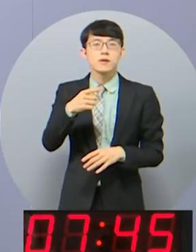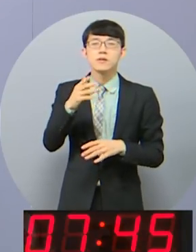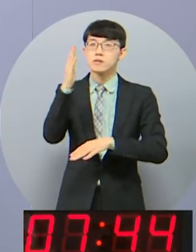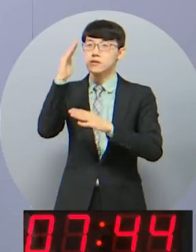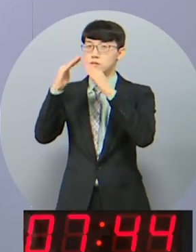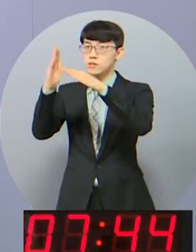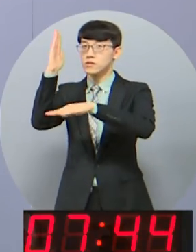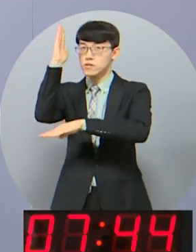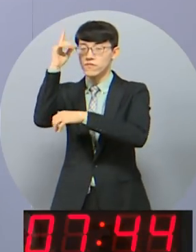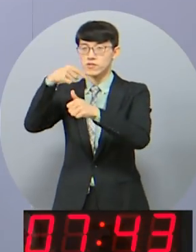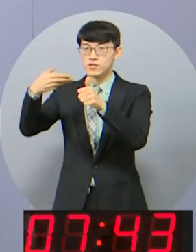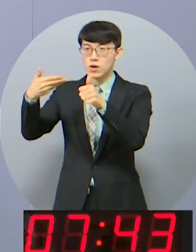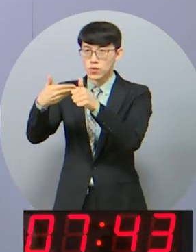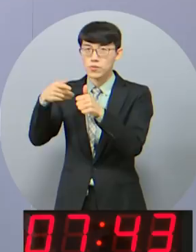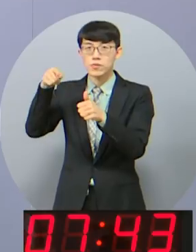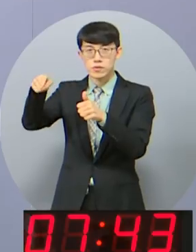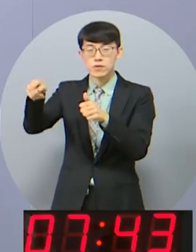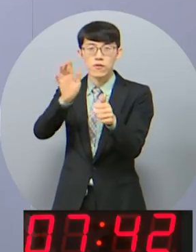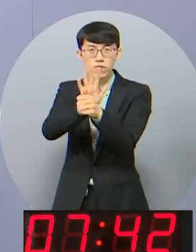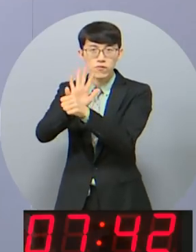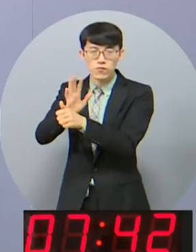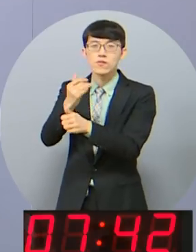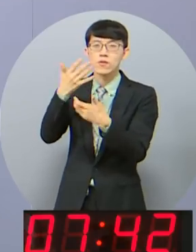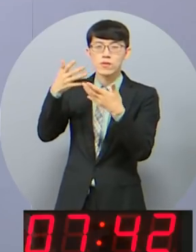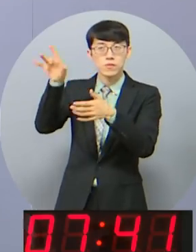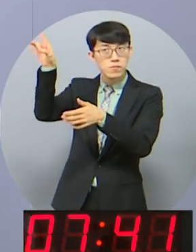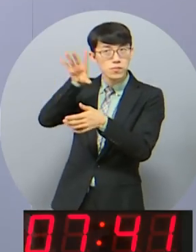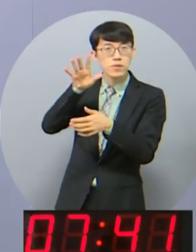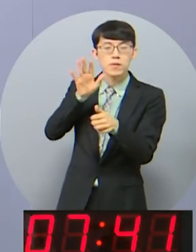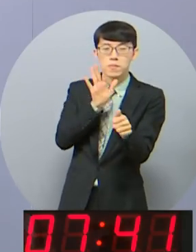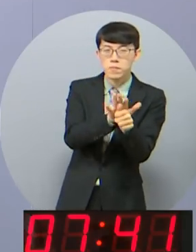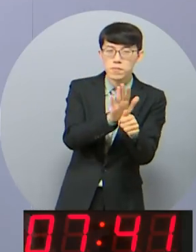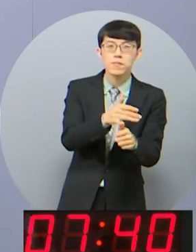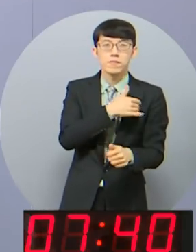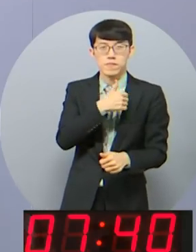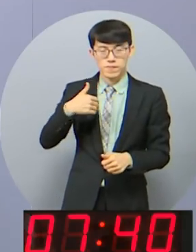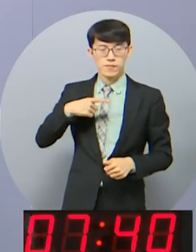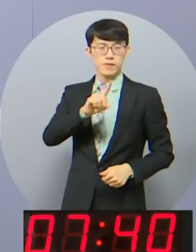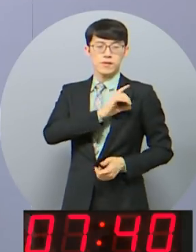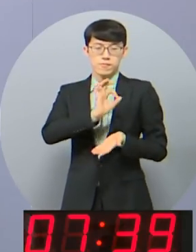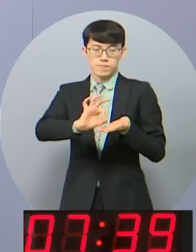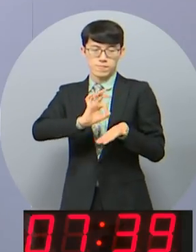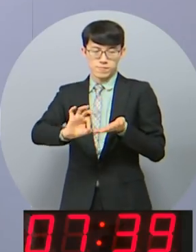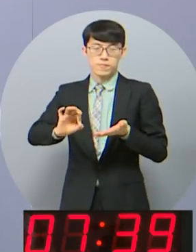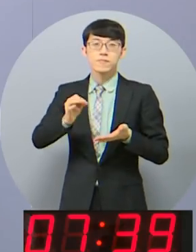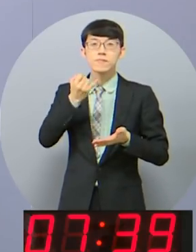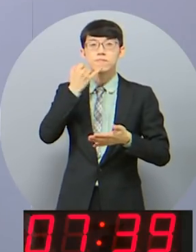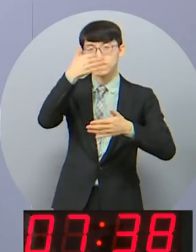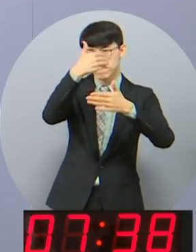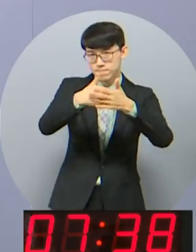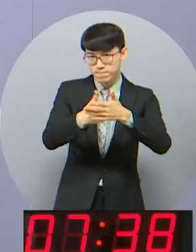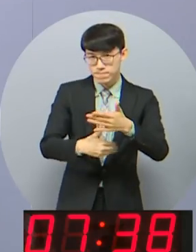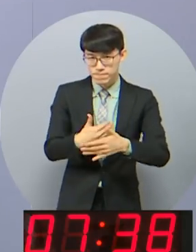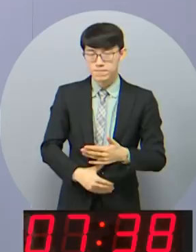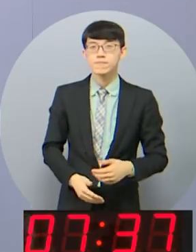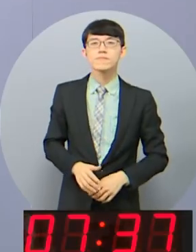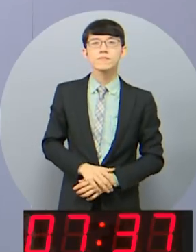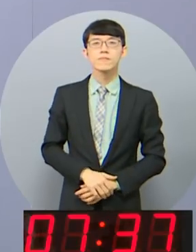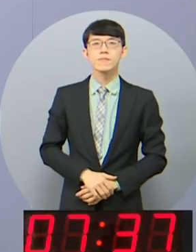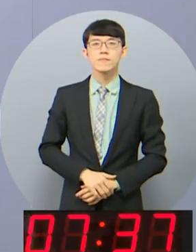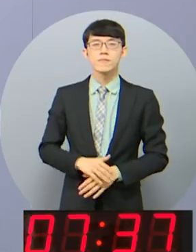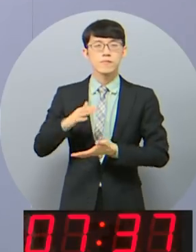供的教育学习资源，减轻家长们家庭支出及教育方面的沉重压力与负